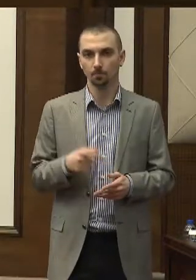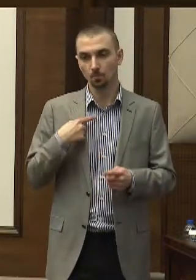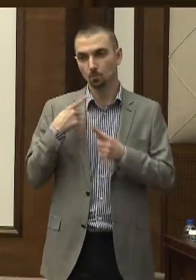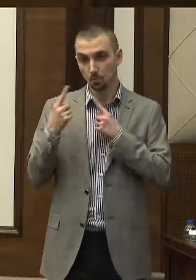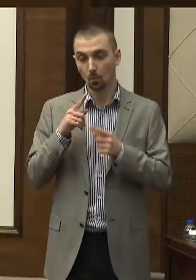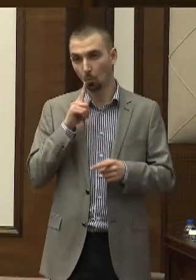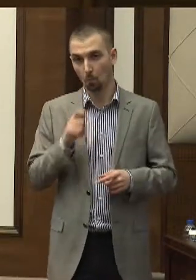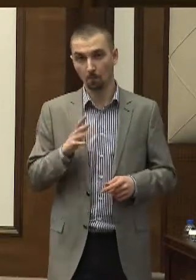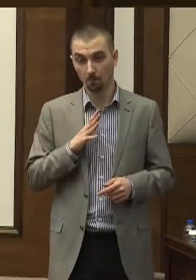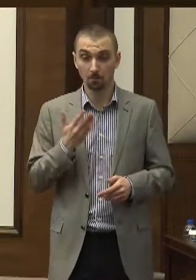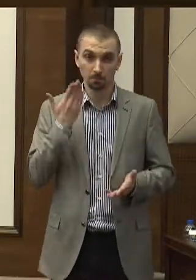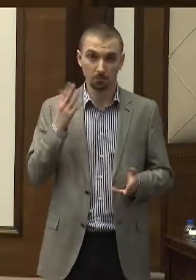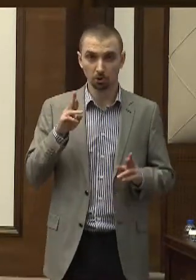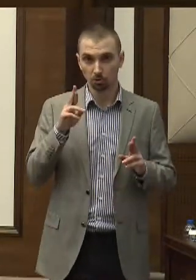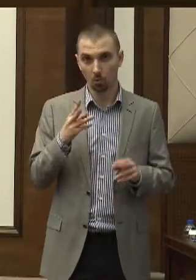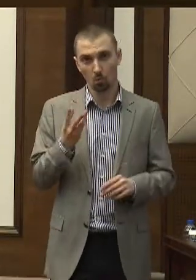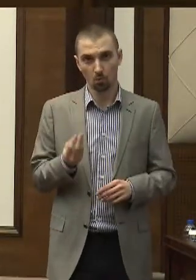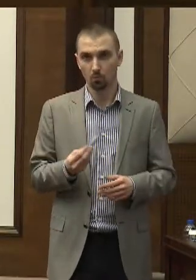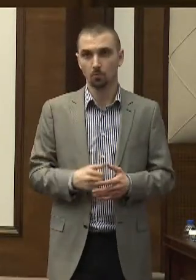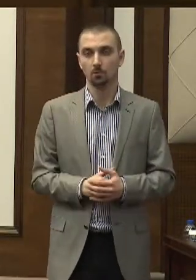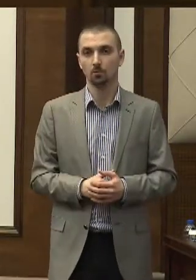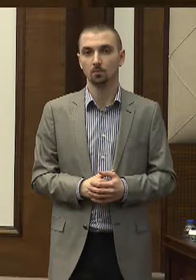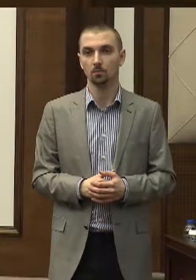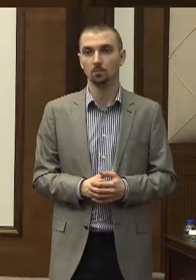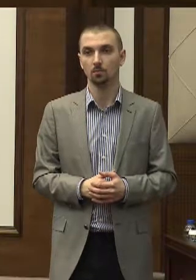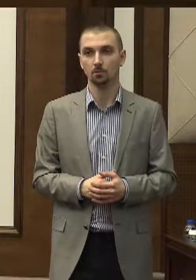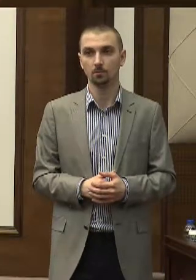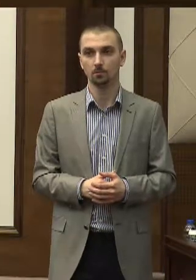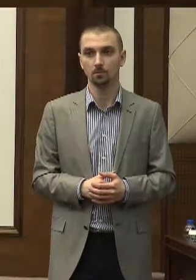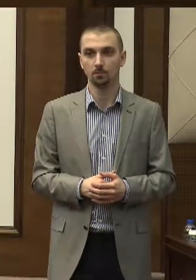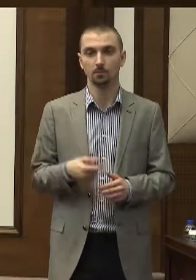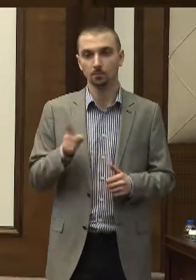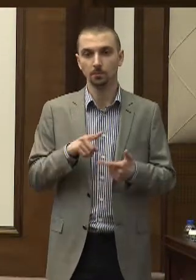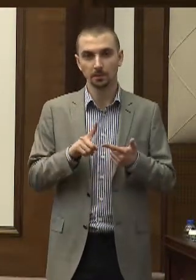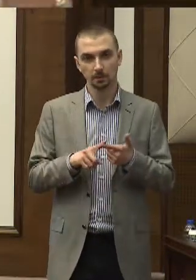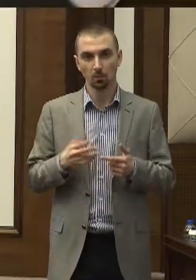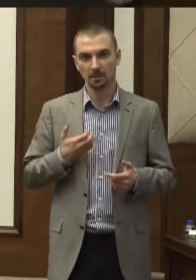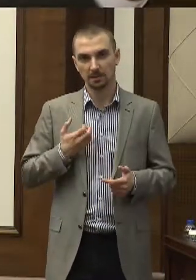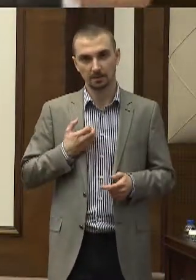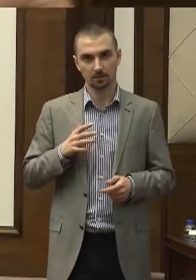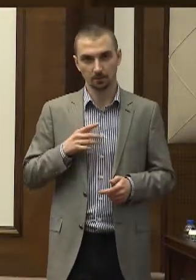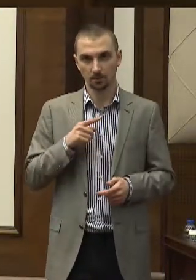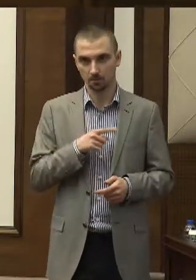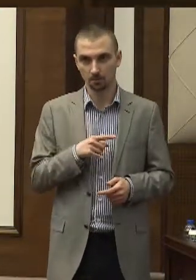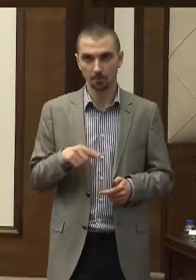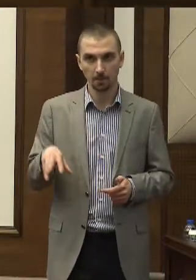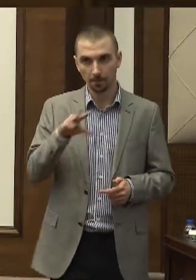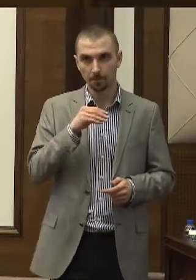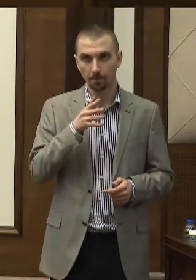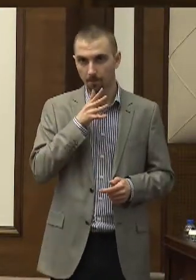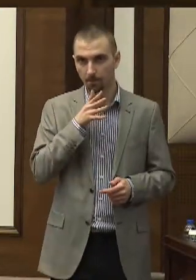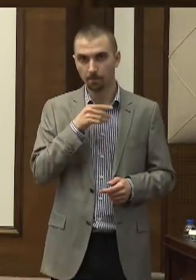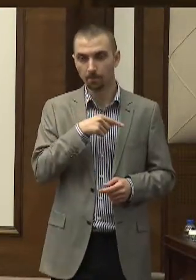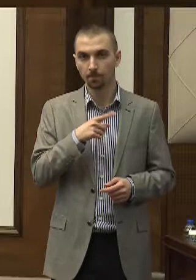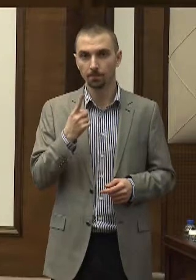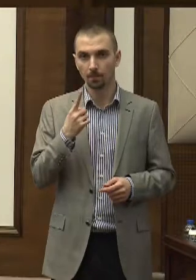gibiyim, inşallah olur. Çakmaklıların başında bir başka dert daha var. Hepimizin bildiği